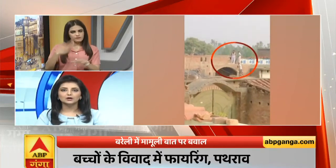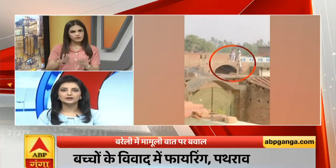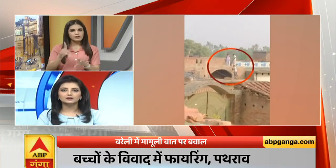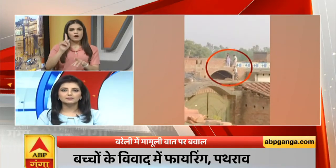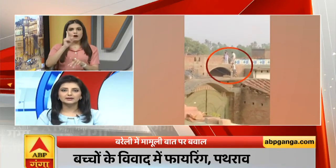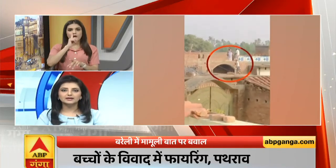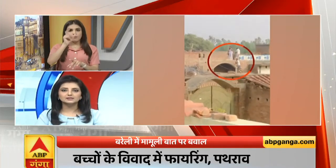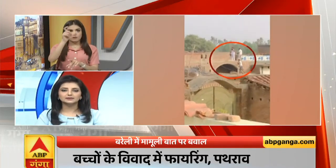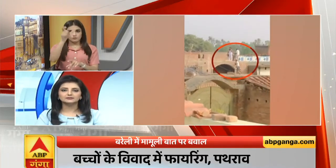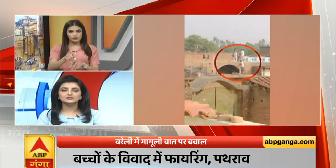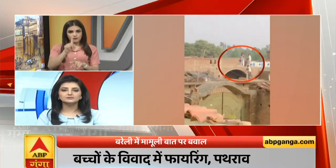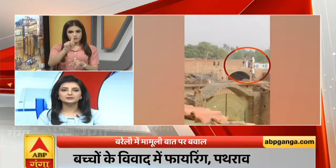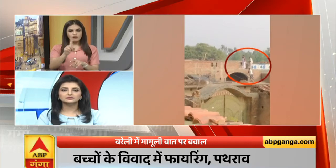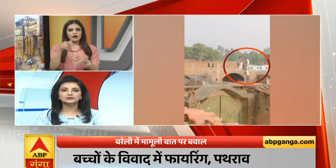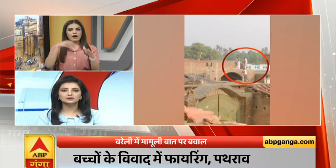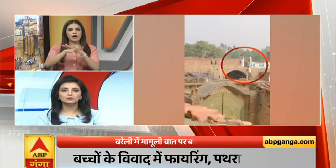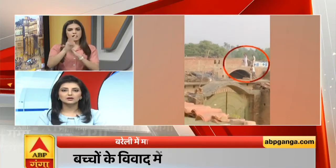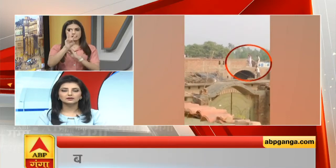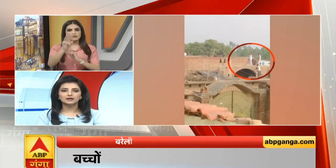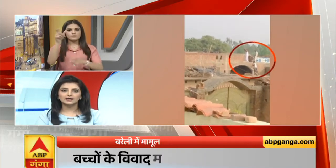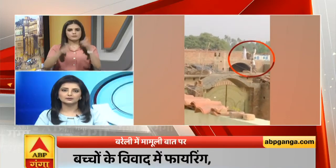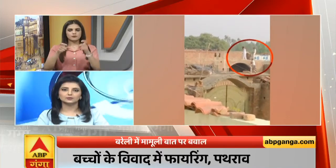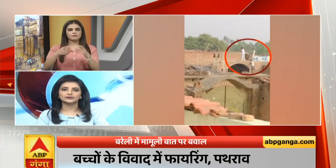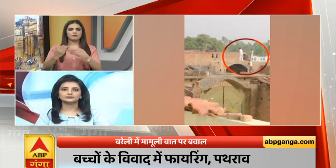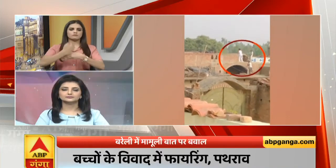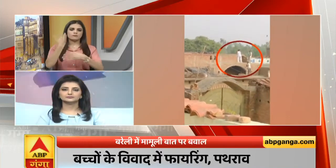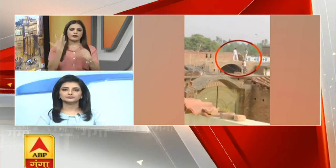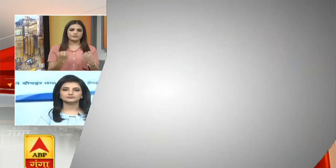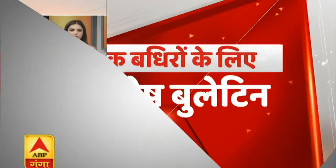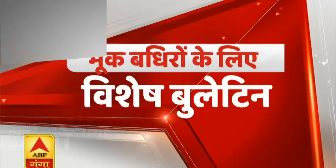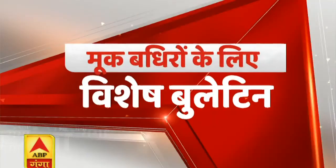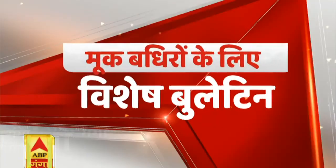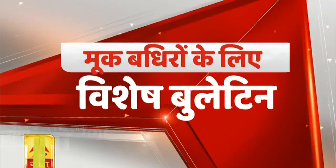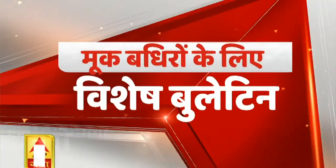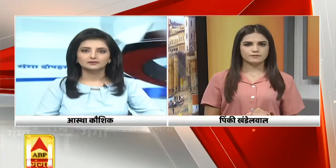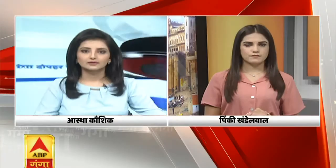गई और एक महिला समेत इसमें 3 लोग घायल हो गए।